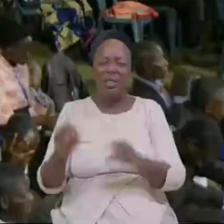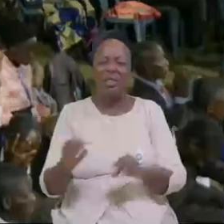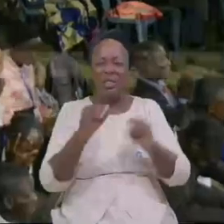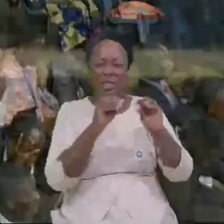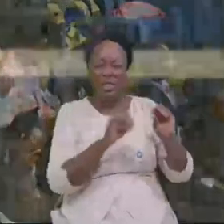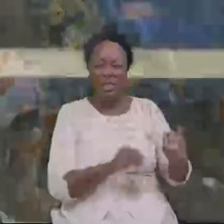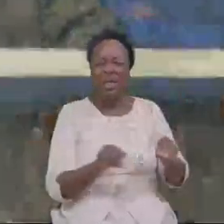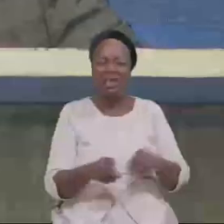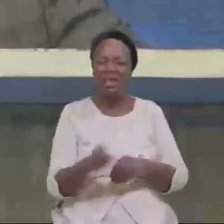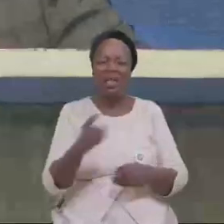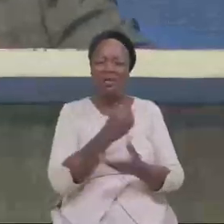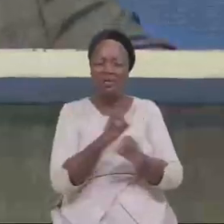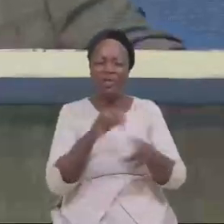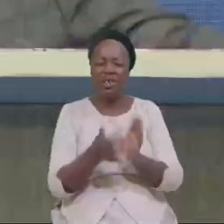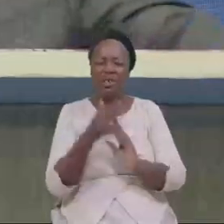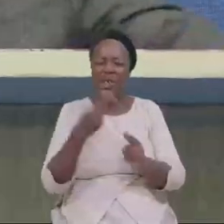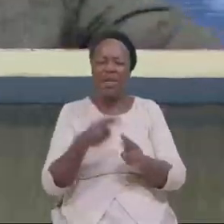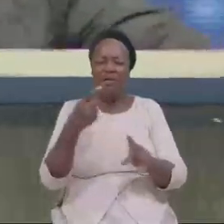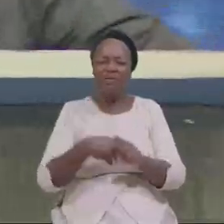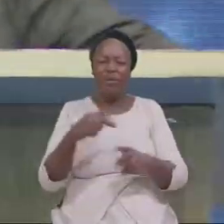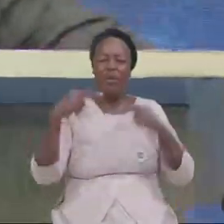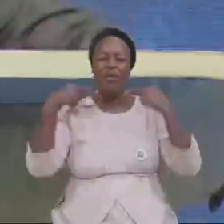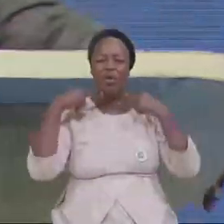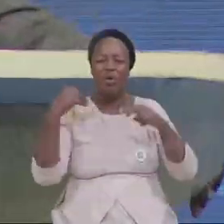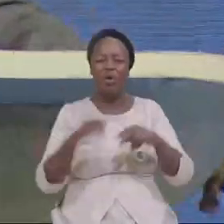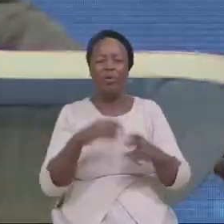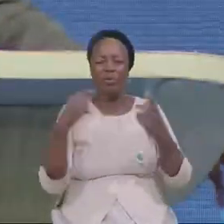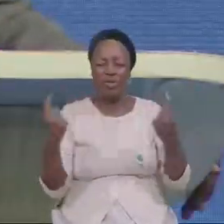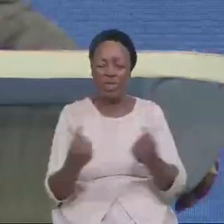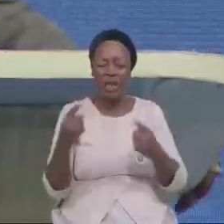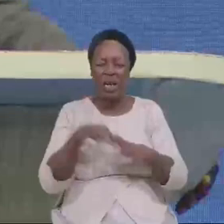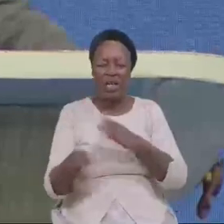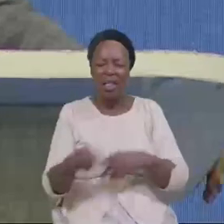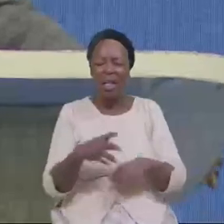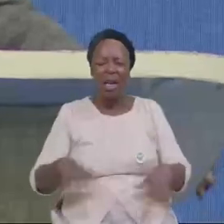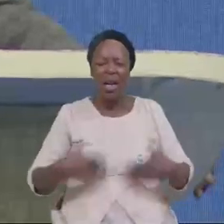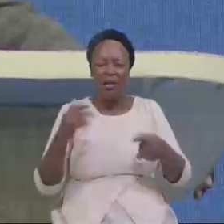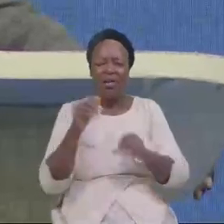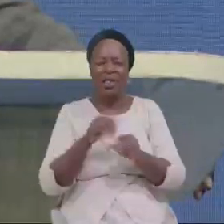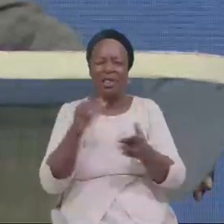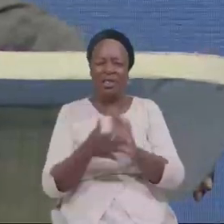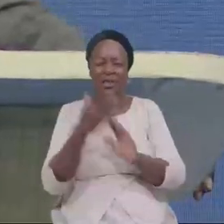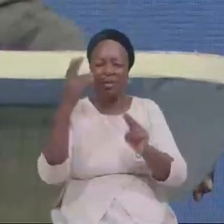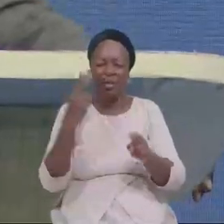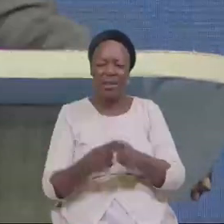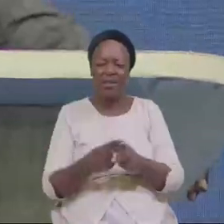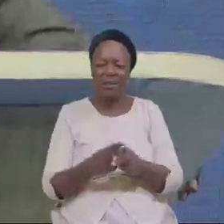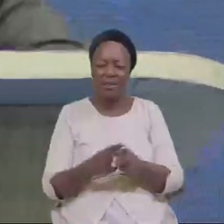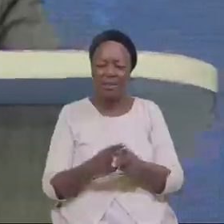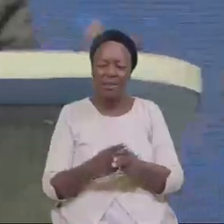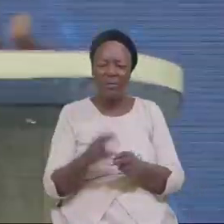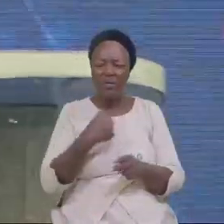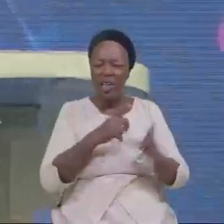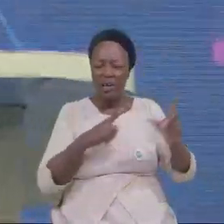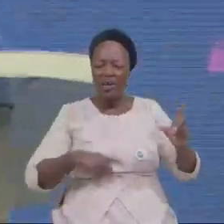Affranchis-les du joug, du péché, dans leur vie au nom de Jésus. Seigneur, je